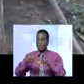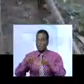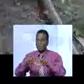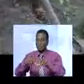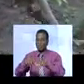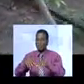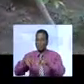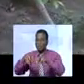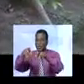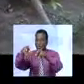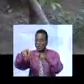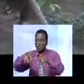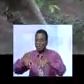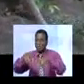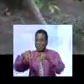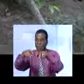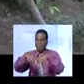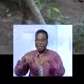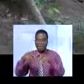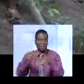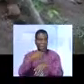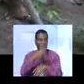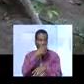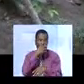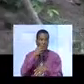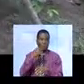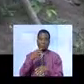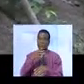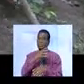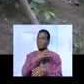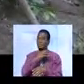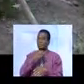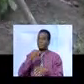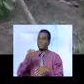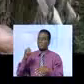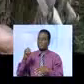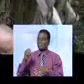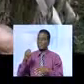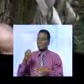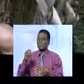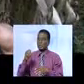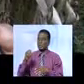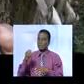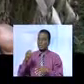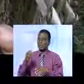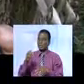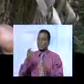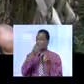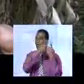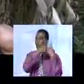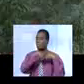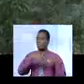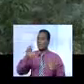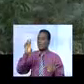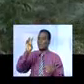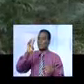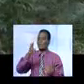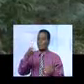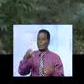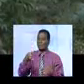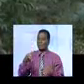bananes qu'elle travaille au quotidien pour assurer la survie de sa famille. Depuis cette si venue au